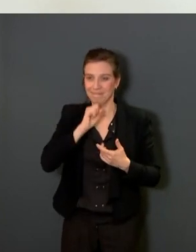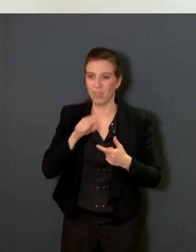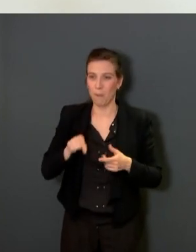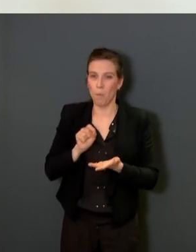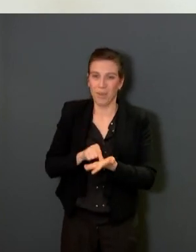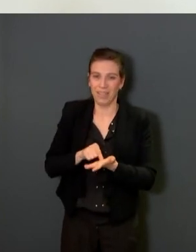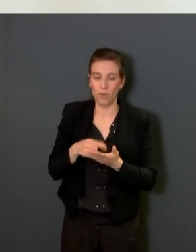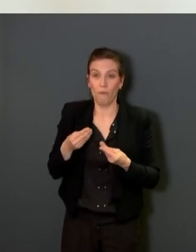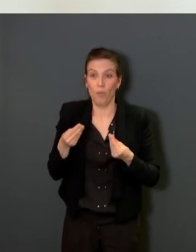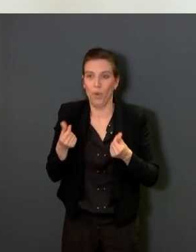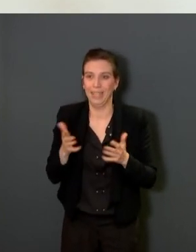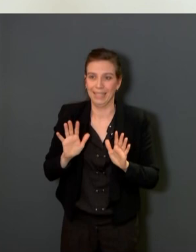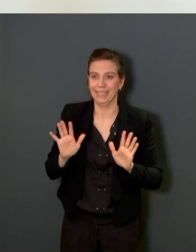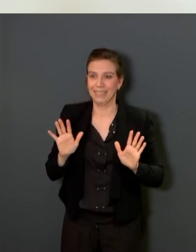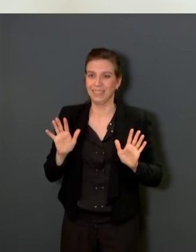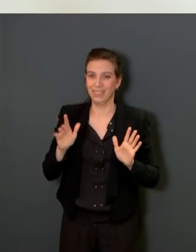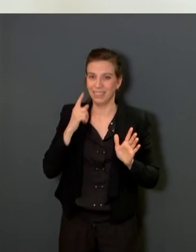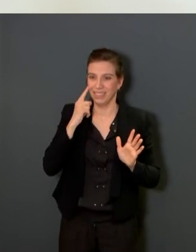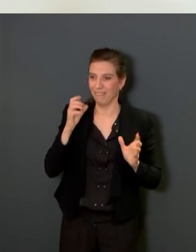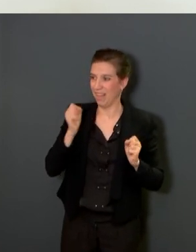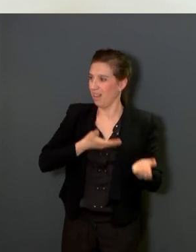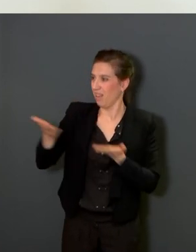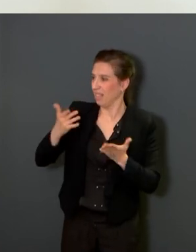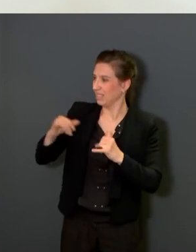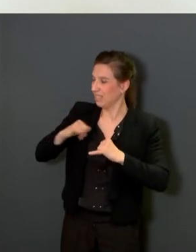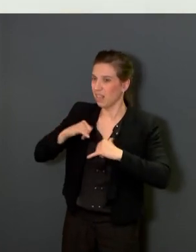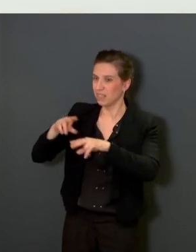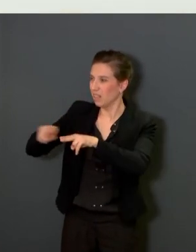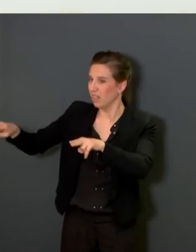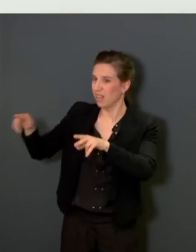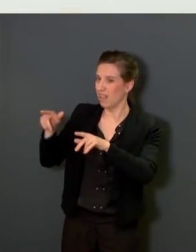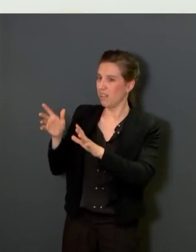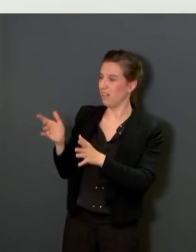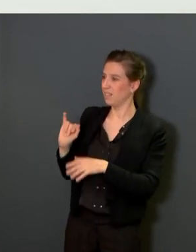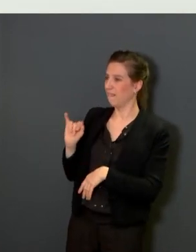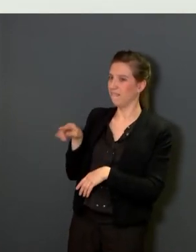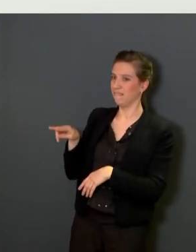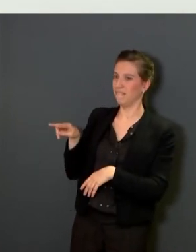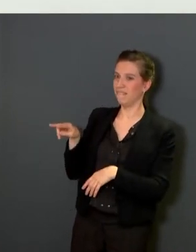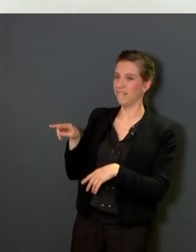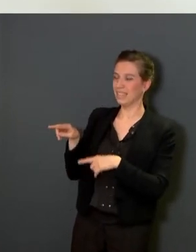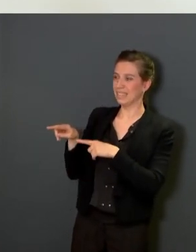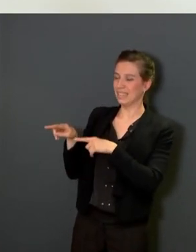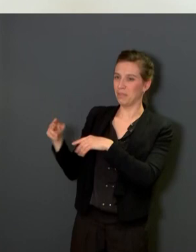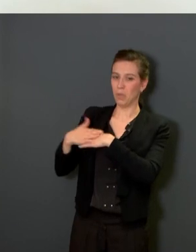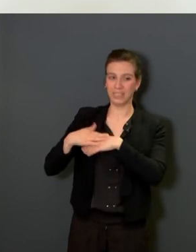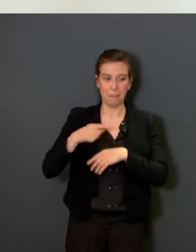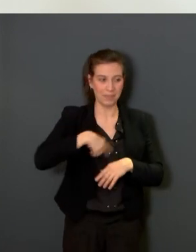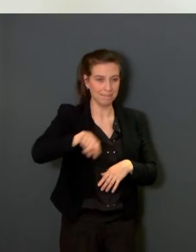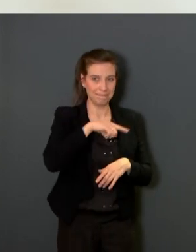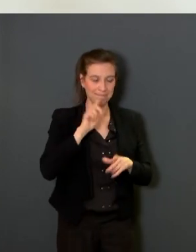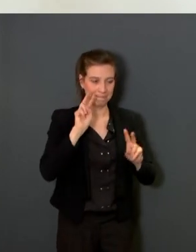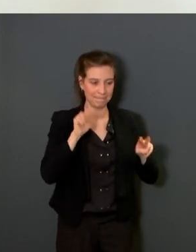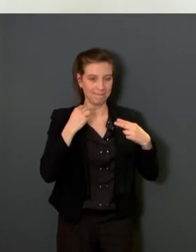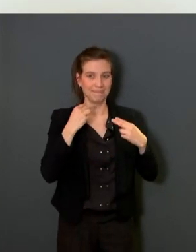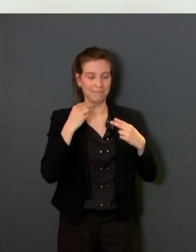zoveel mensen in het ziekenhuis belanden, is een teken aan de wand en we moeten daar rekening mee houden. Het is nu aan